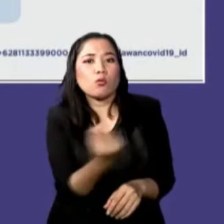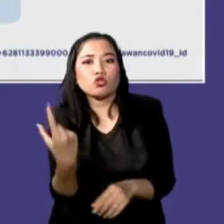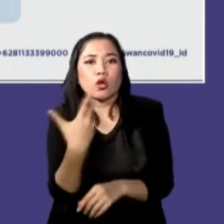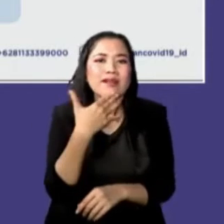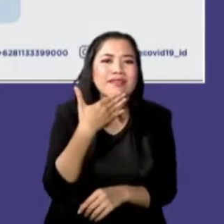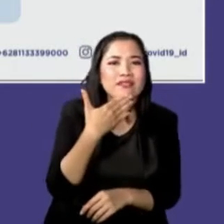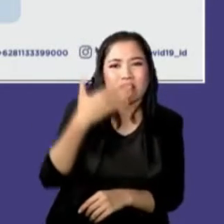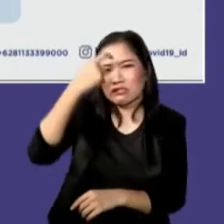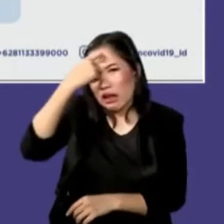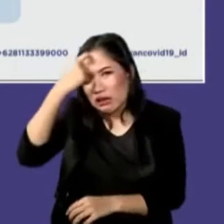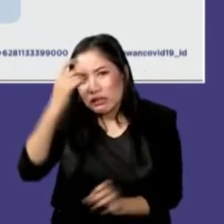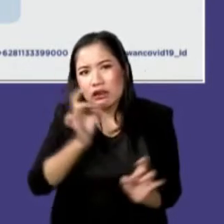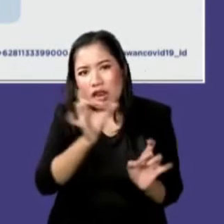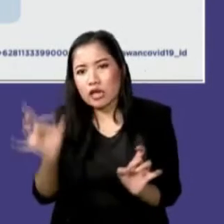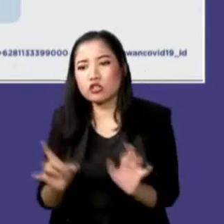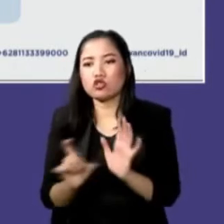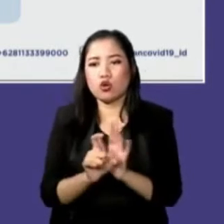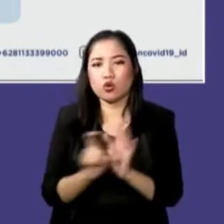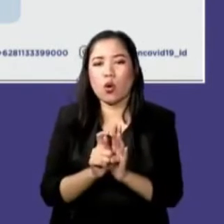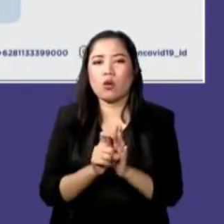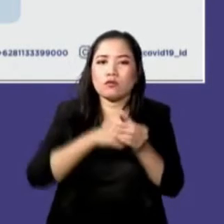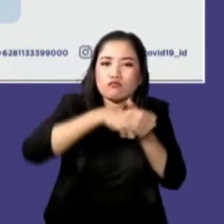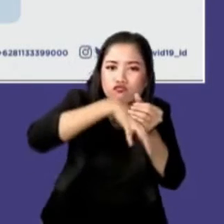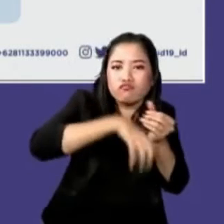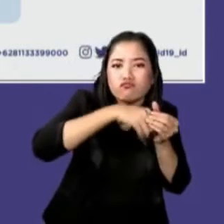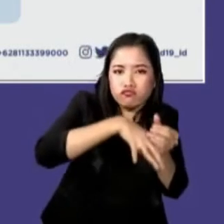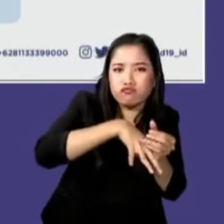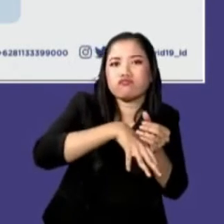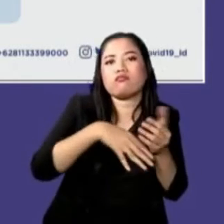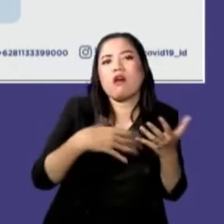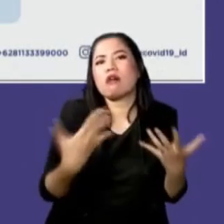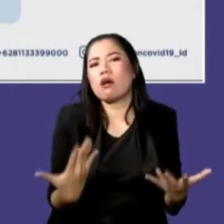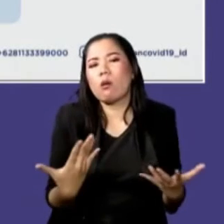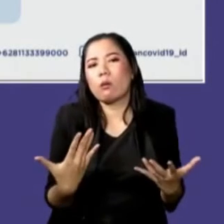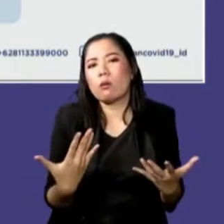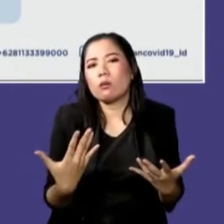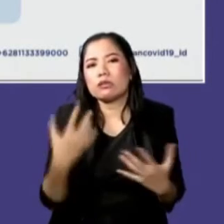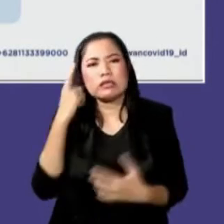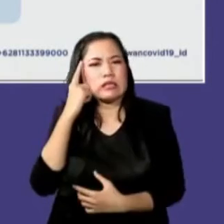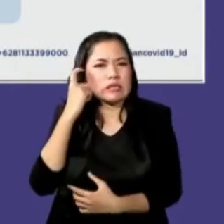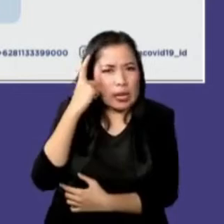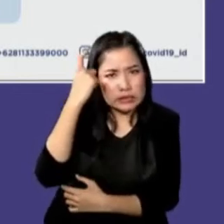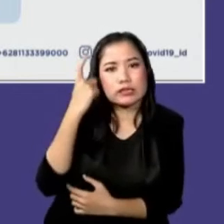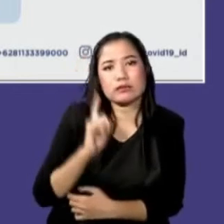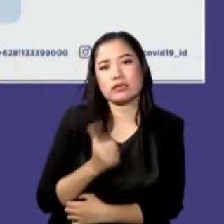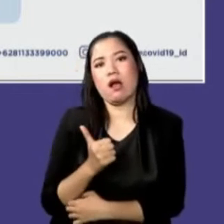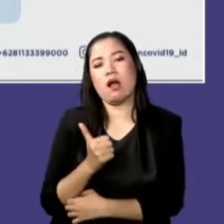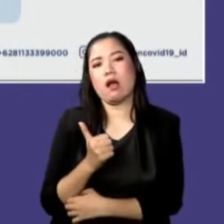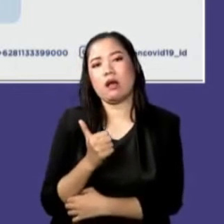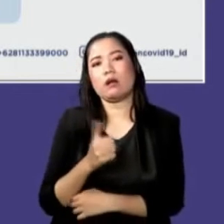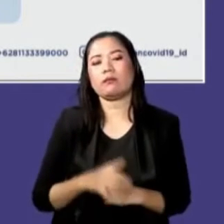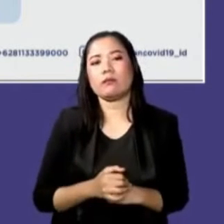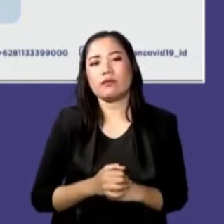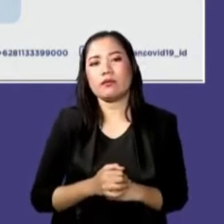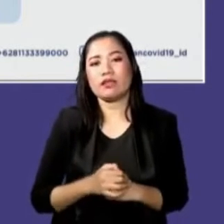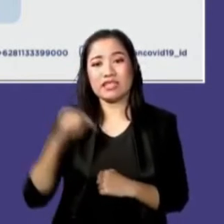penyakit-penyakit umum yang lain seperti gangguan pencernaan, seperti diare maupun stres. Sejauh